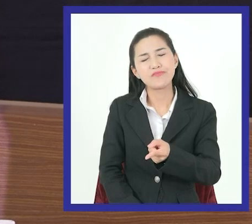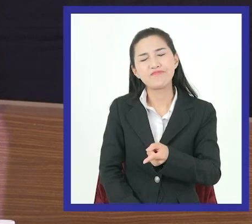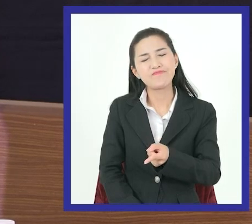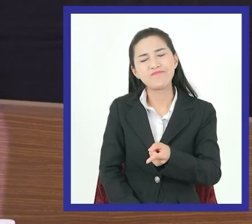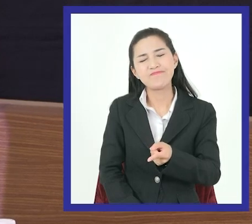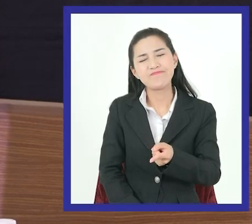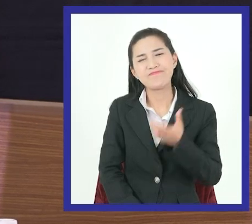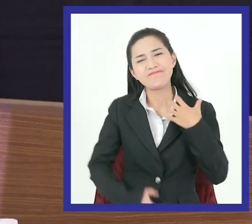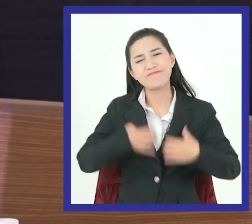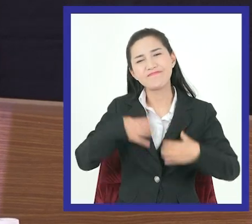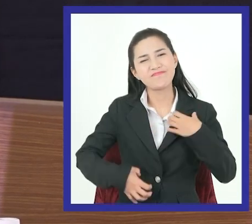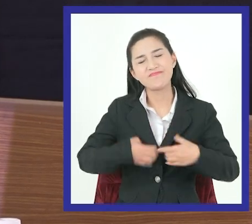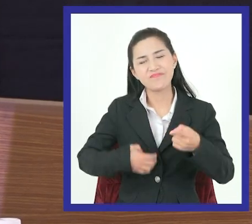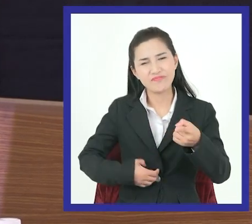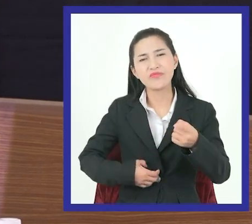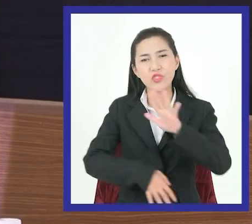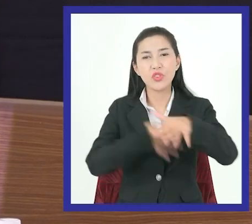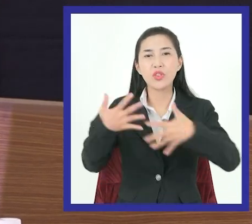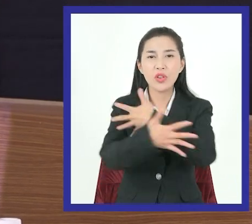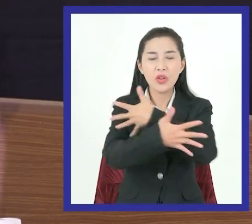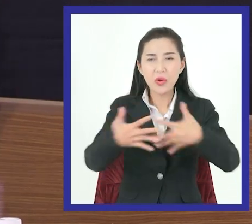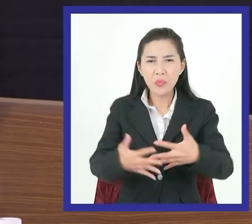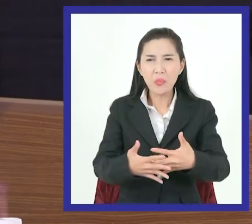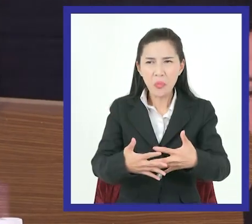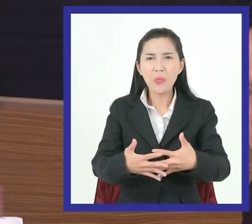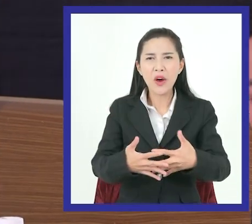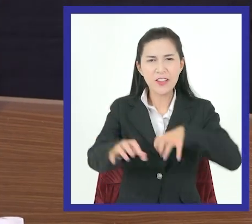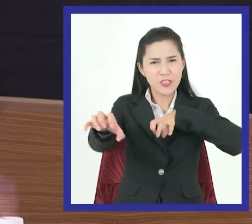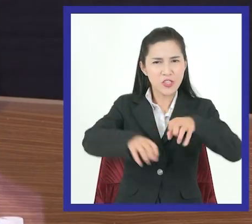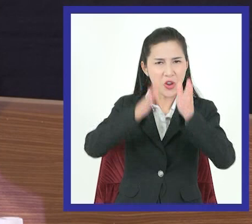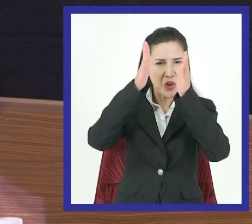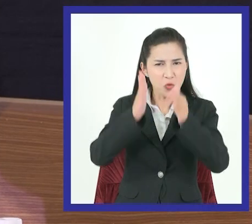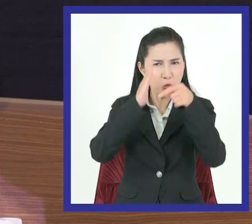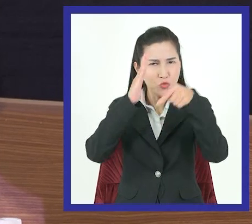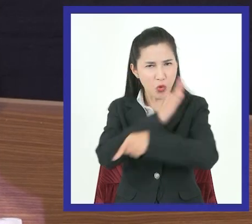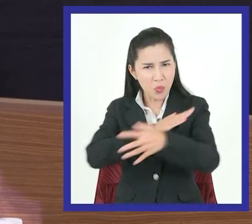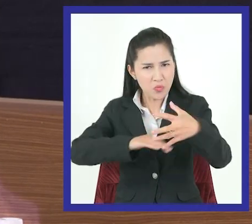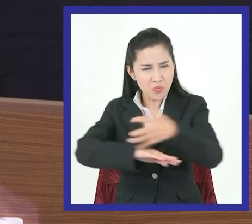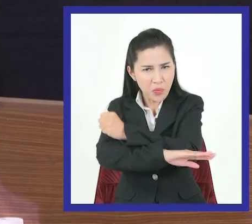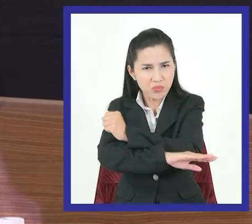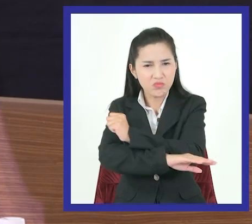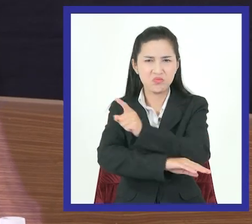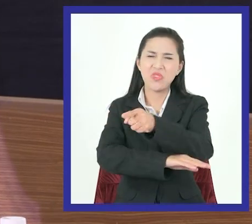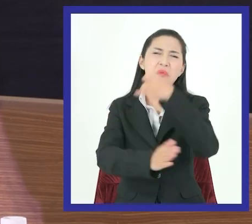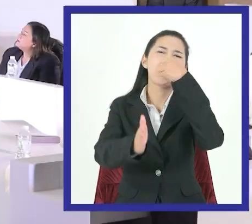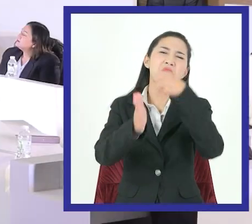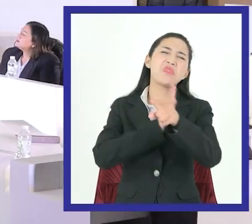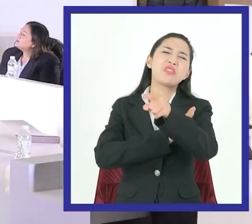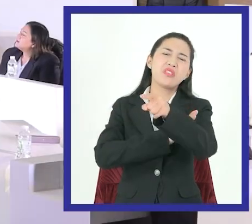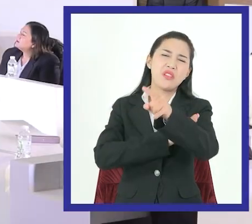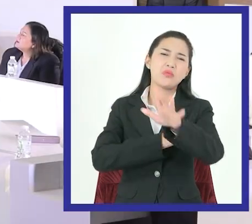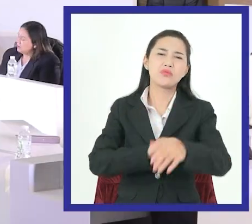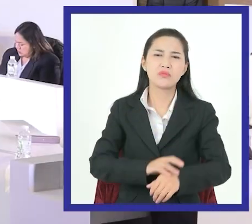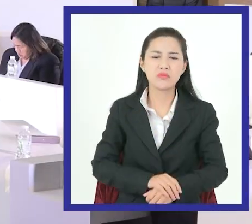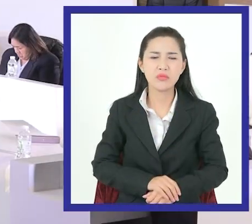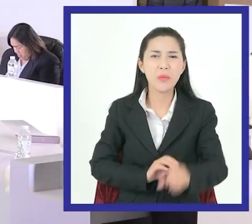ครับโดยเฉพาะนโยบายปราบปรามผู้มีอิทธิพลเนี่ยแค่นี้ก็ผิดแล้วผิดตรง